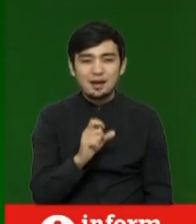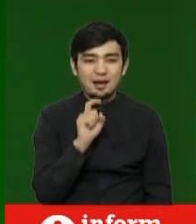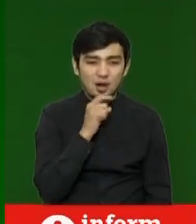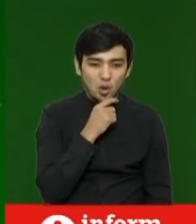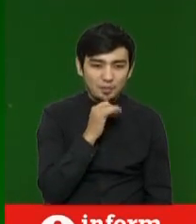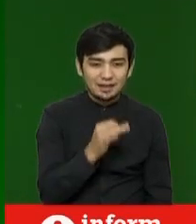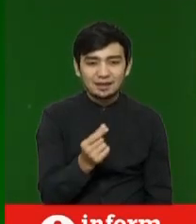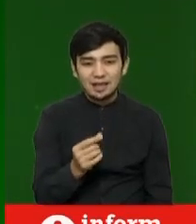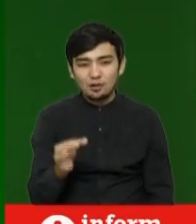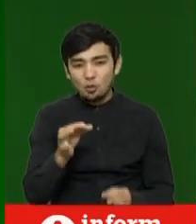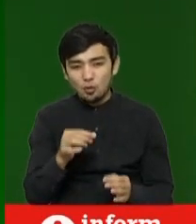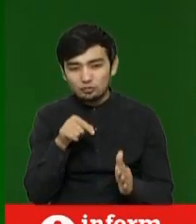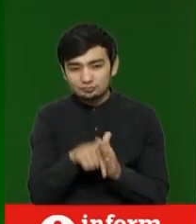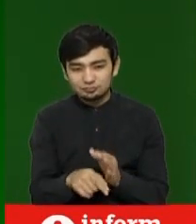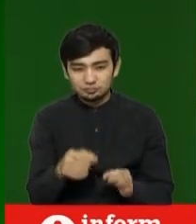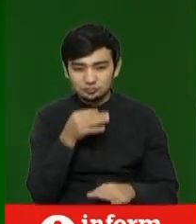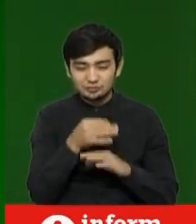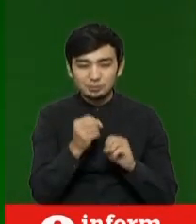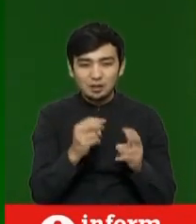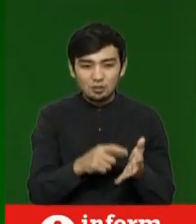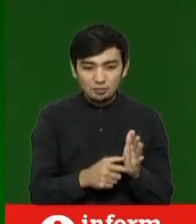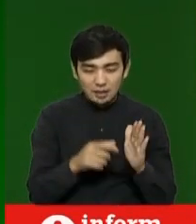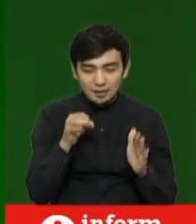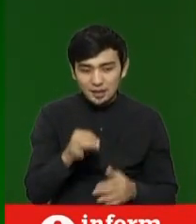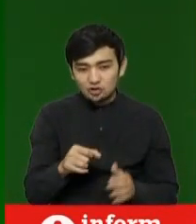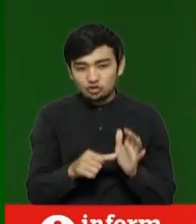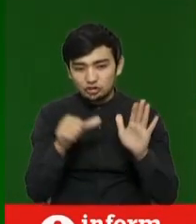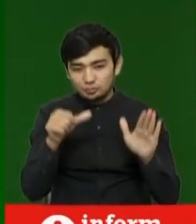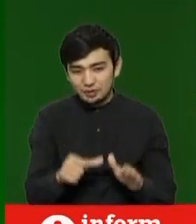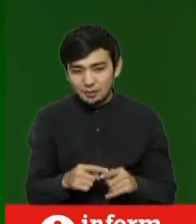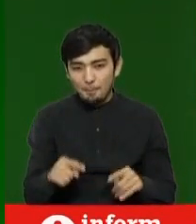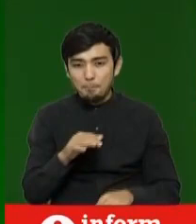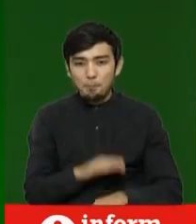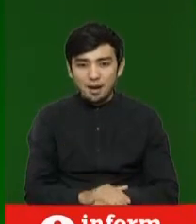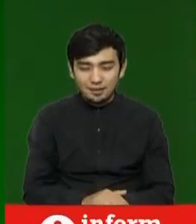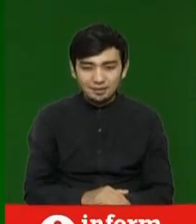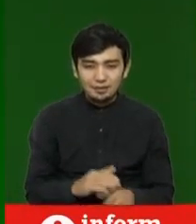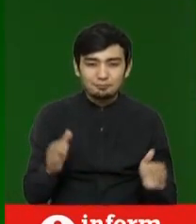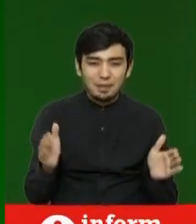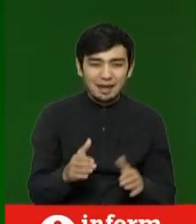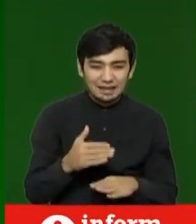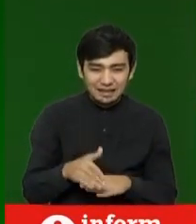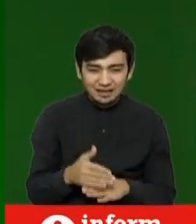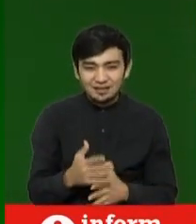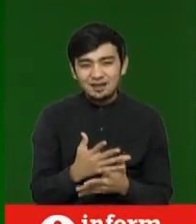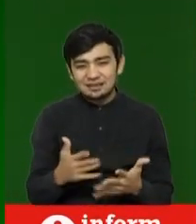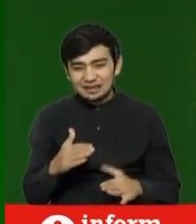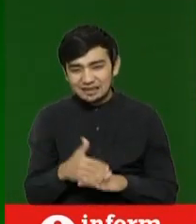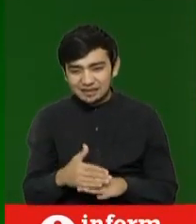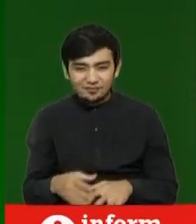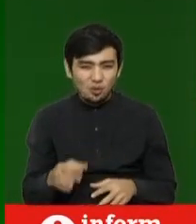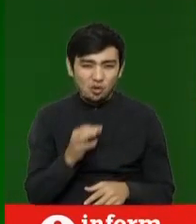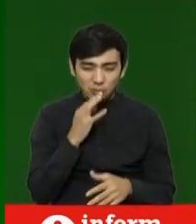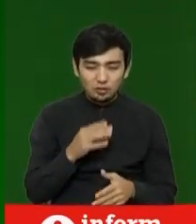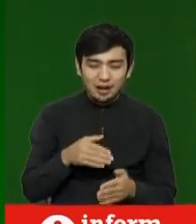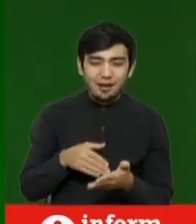және қаржы бөліміне өтуіңіз қажет. Экранда 6 ай мерзімге банктік несиелерді, микрокредиттерді алудан ерікті бас тарту қызметі